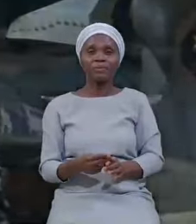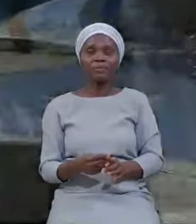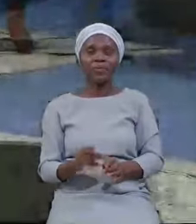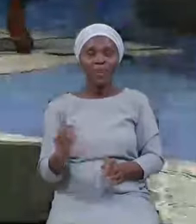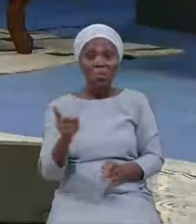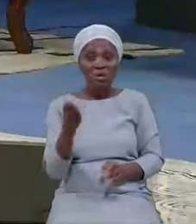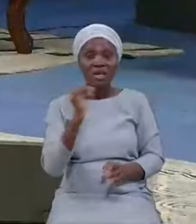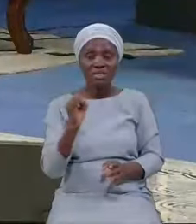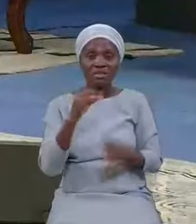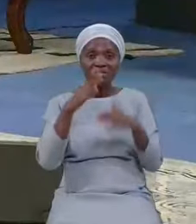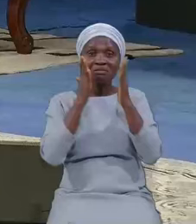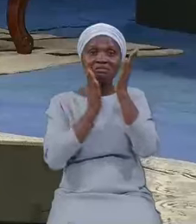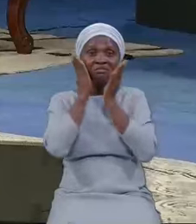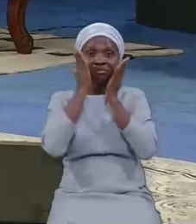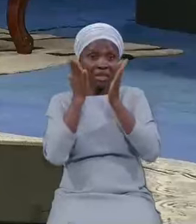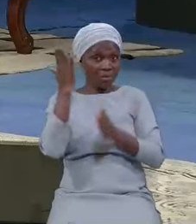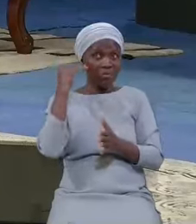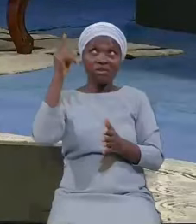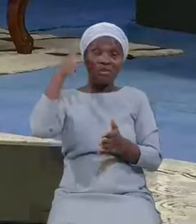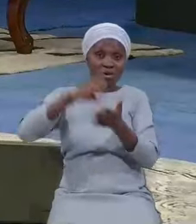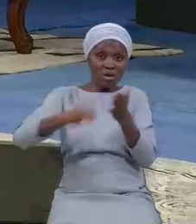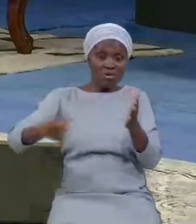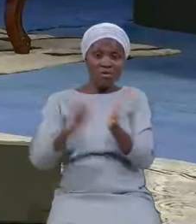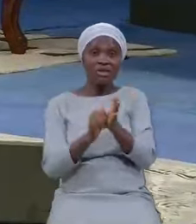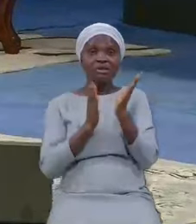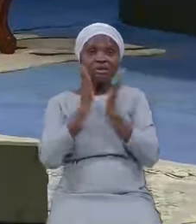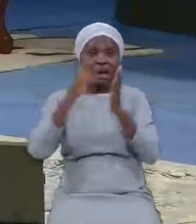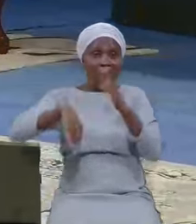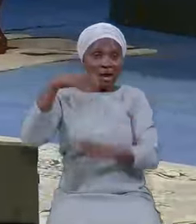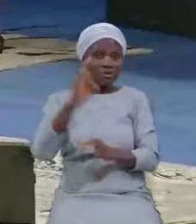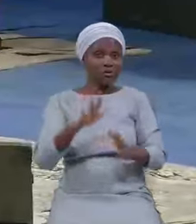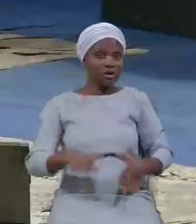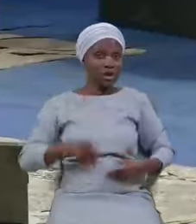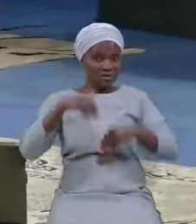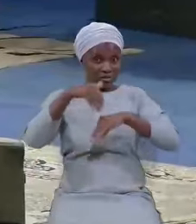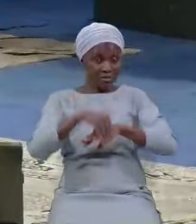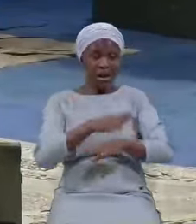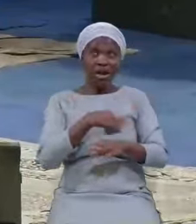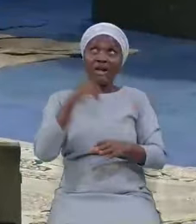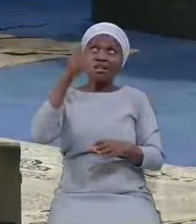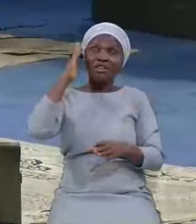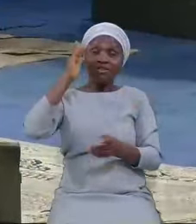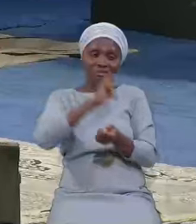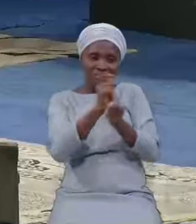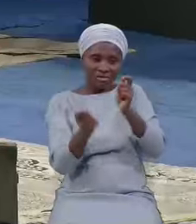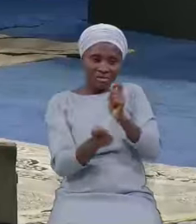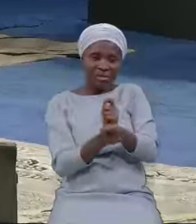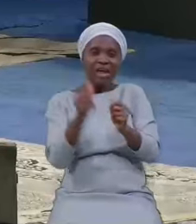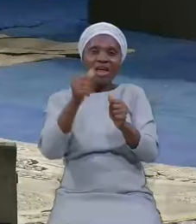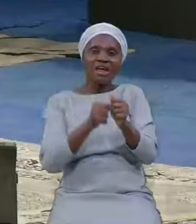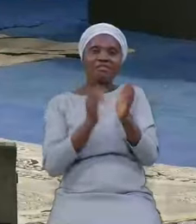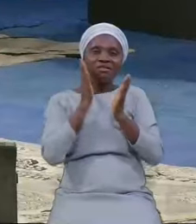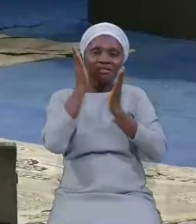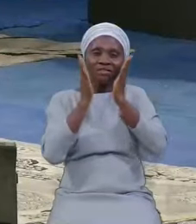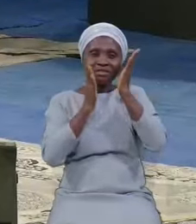la disgrâce de ta vie ce soir et il va remplacer toute chose de déshonneur par la